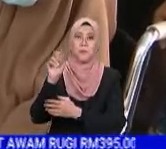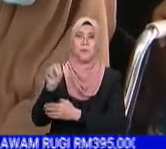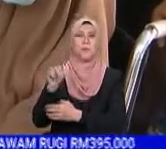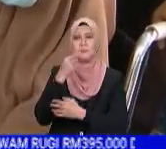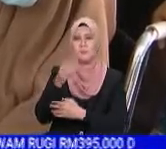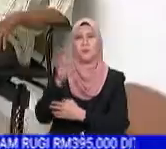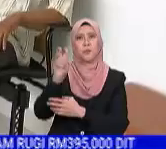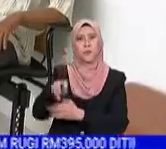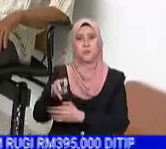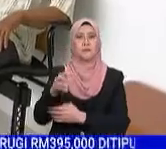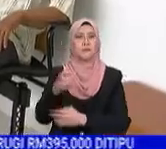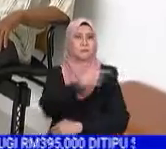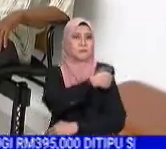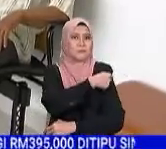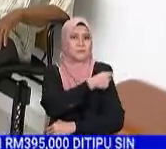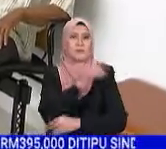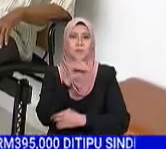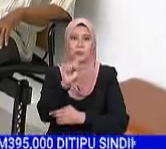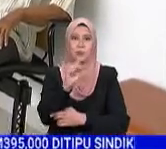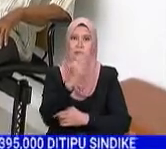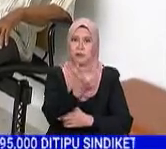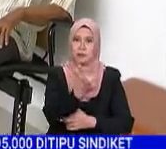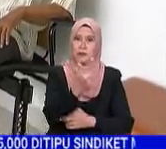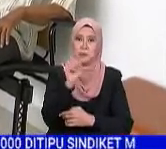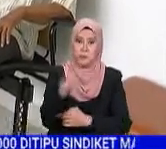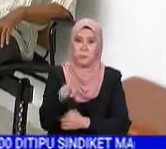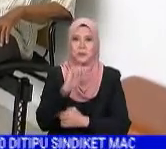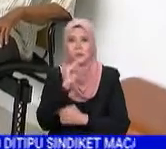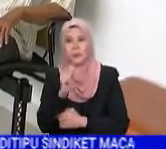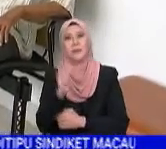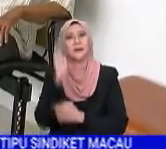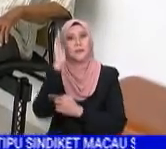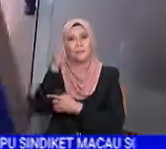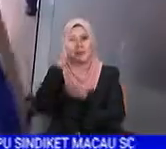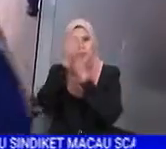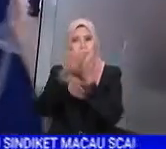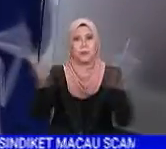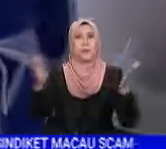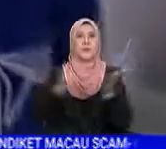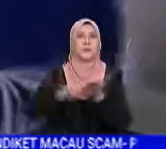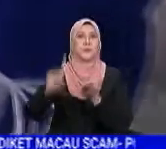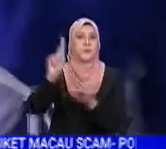mewajibkan pengambilan dos penggalak atau tidak akan diumumkan minggu depan.